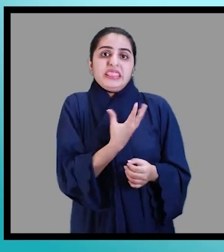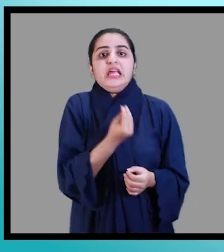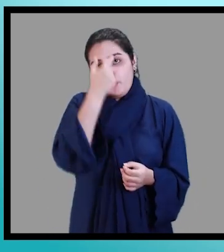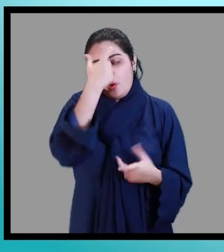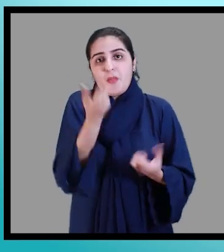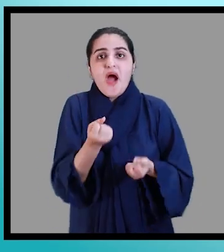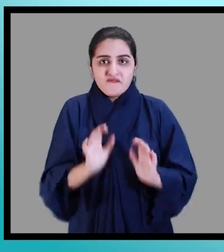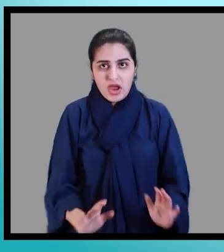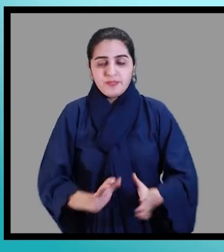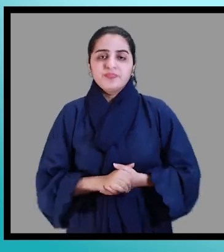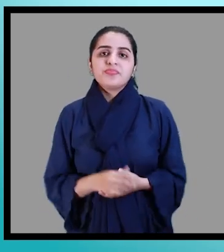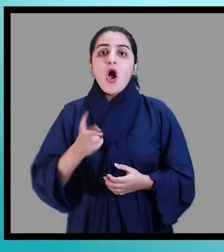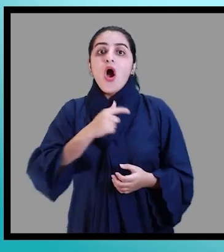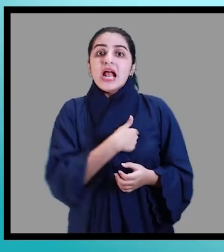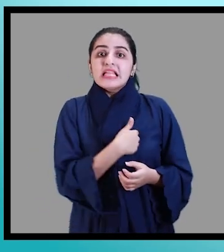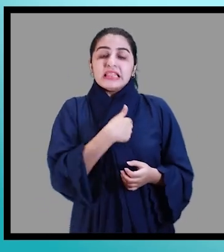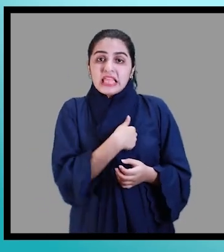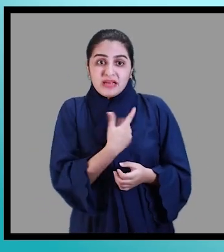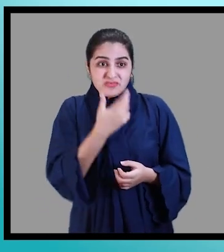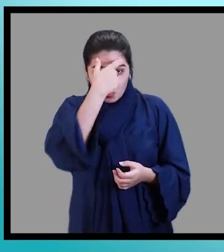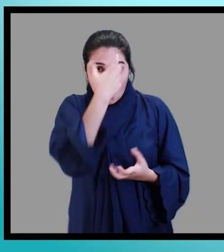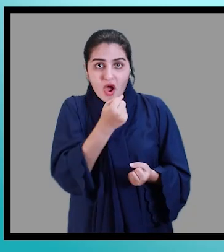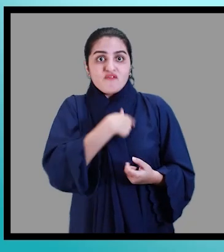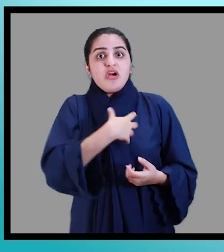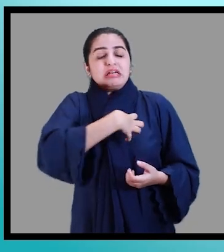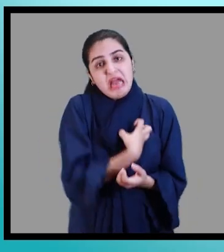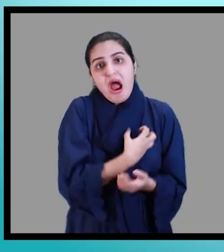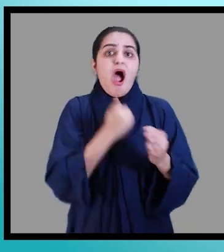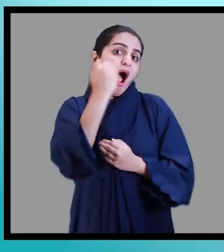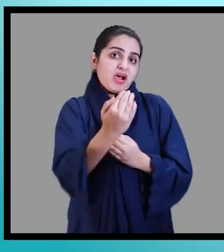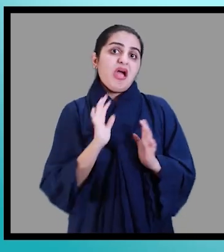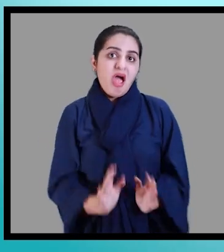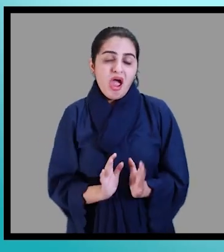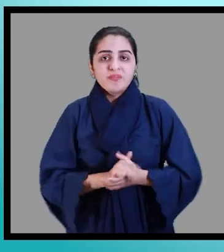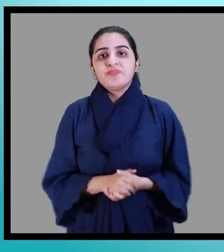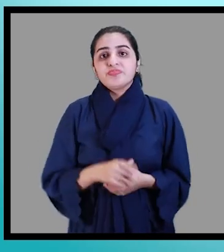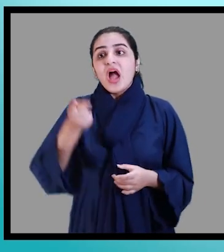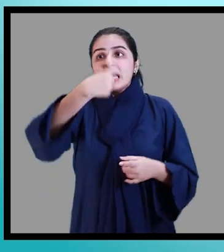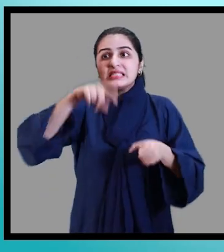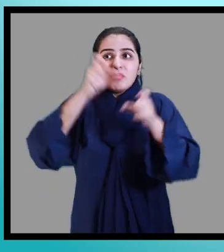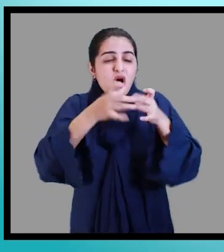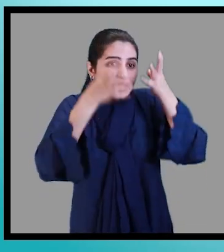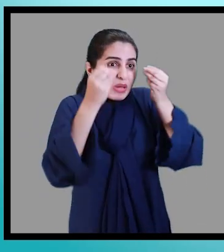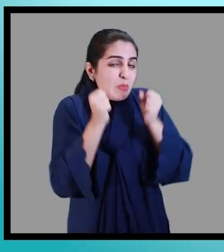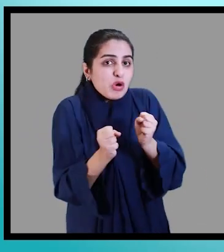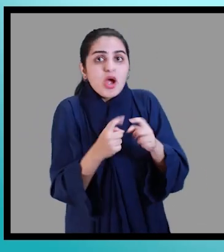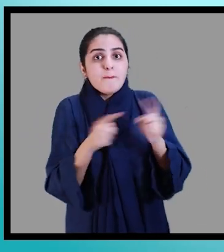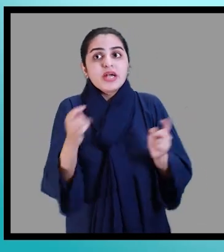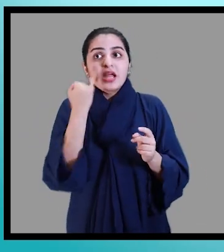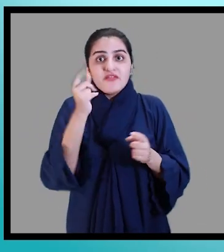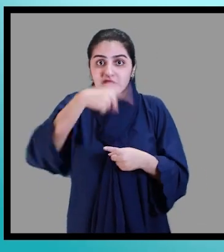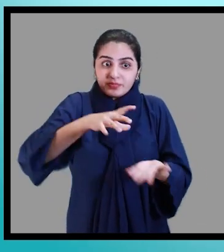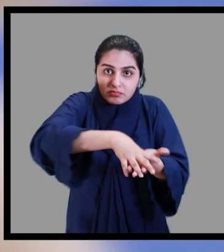हो रहा हो। इसके अलावा हार्ट फेलियर हार्ट अटैक का कॉम्प्लिकेशन भी हो सकता है। आई नो ये टॉपिक आम पब्लिक के लिए थोड़ा सा कॉम्प्लिकेटेड है, लेकिन अगर